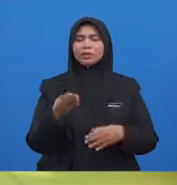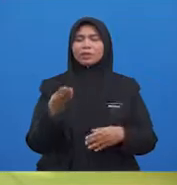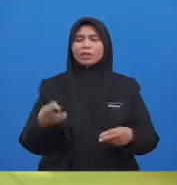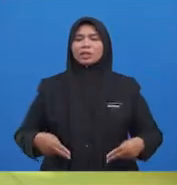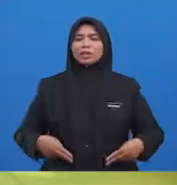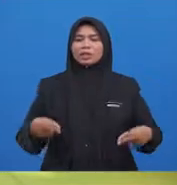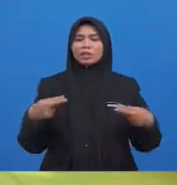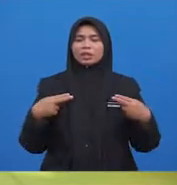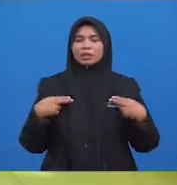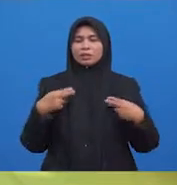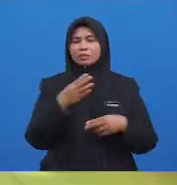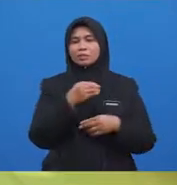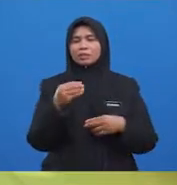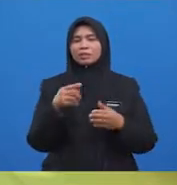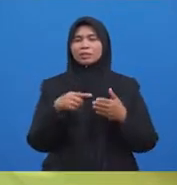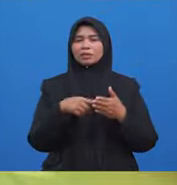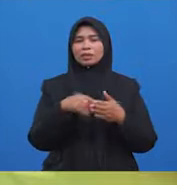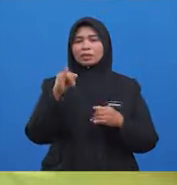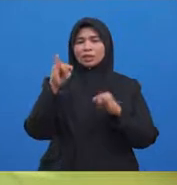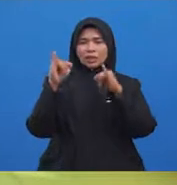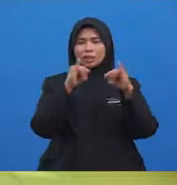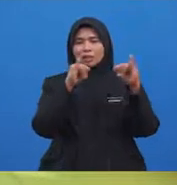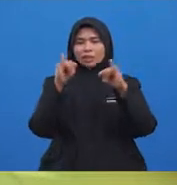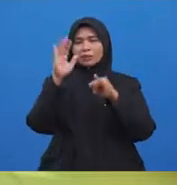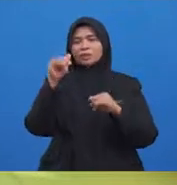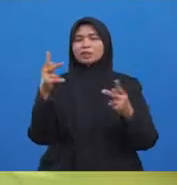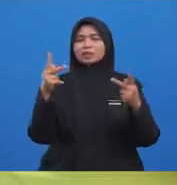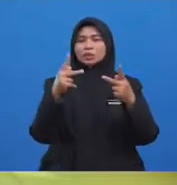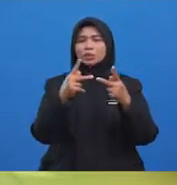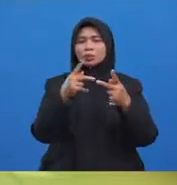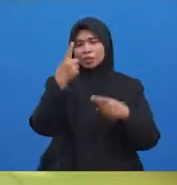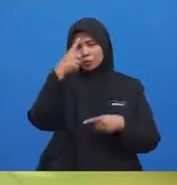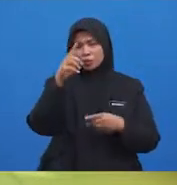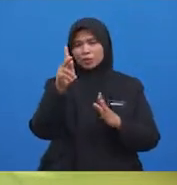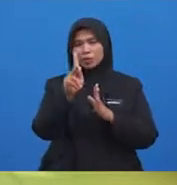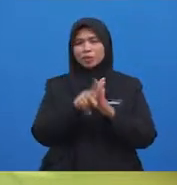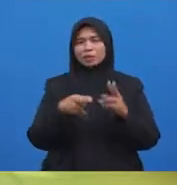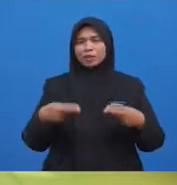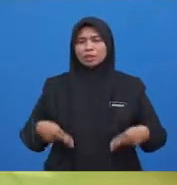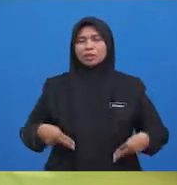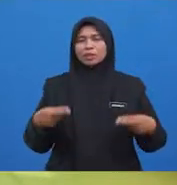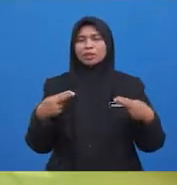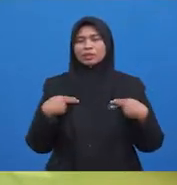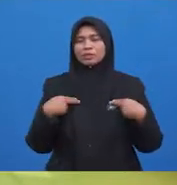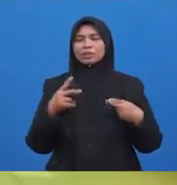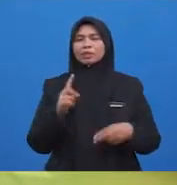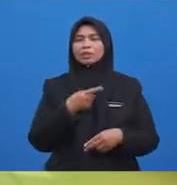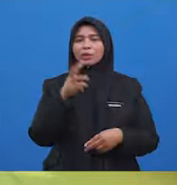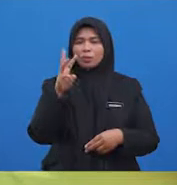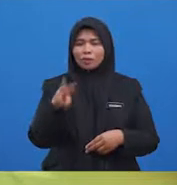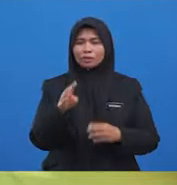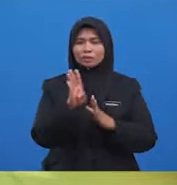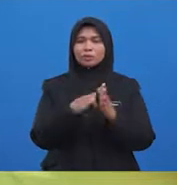setempat wujudkan iklim yang sesuai untuk kehidupan kita wajib bersyukur dengan nikmat